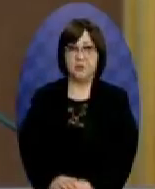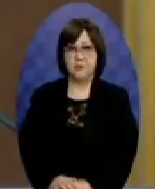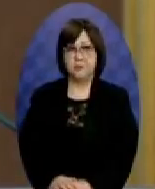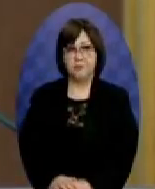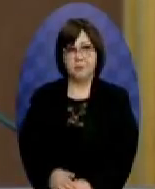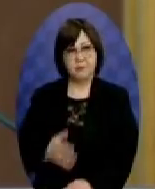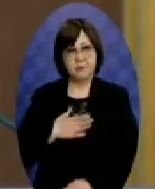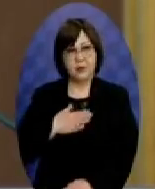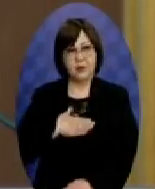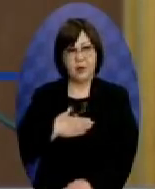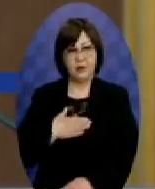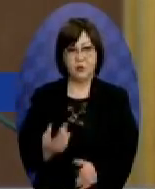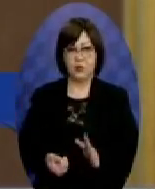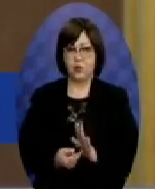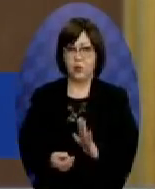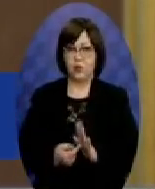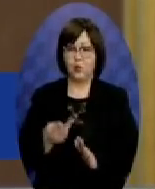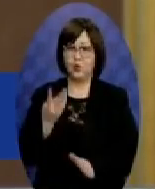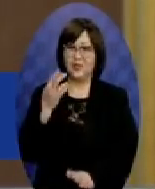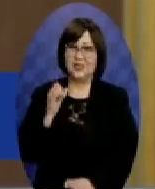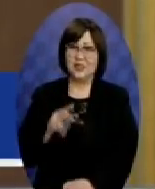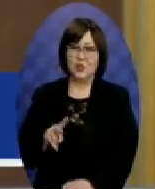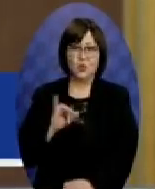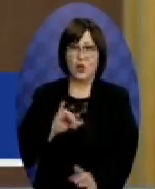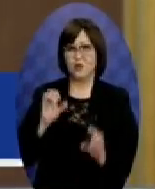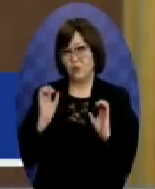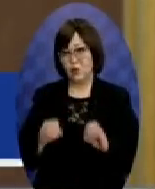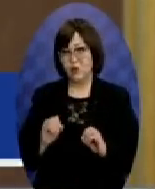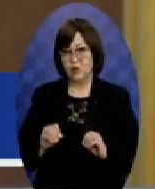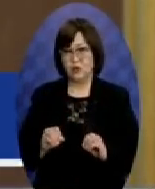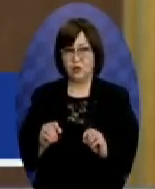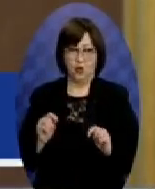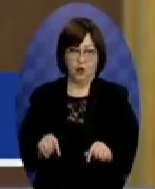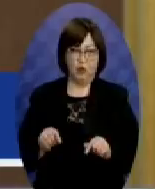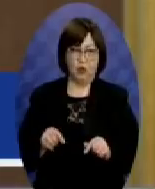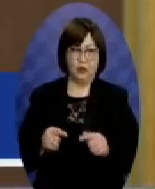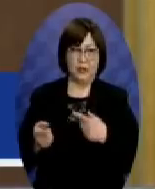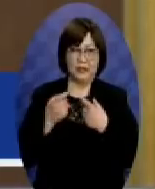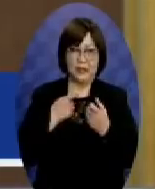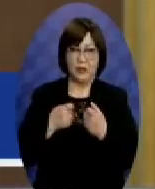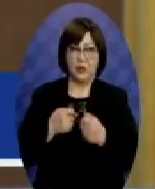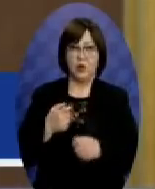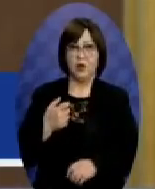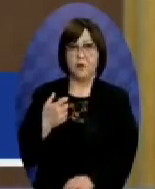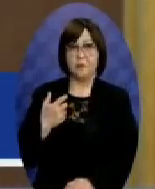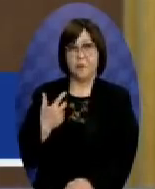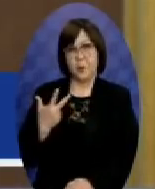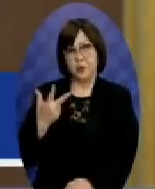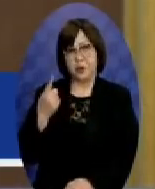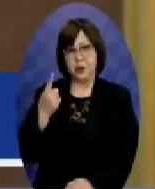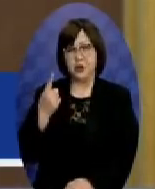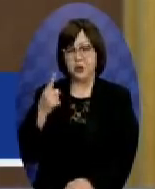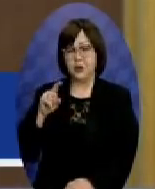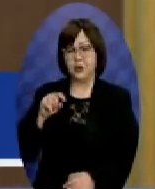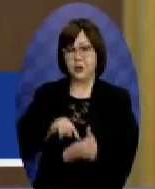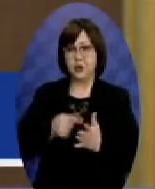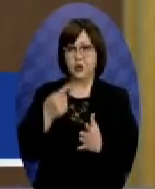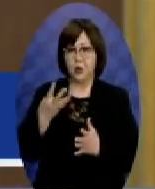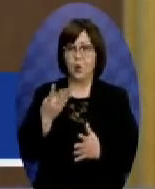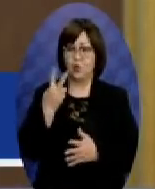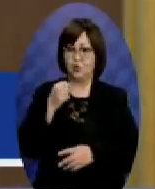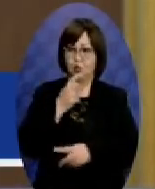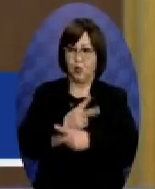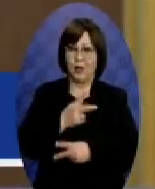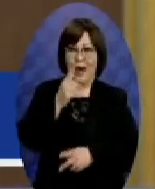Манай үндэслэл хэсэг болон тогтоох хэсгийг өнөөдрийн ярьж байгаа 31-4 маань бол үндсэн хуулийн 19-1-ийг зөрчсөн